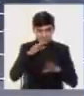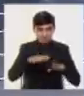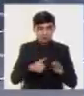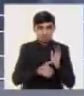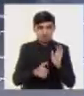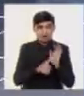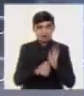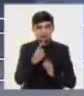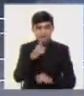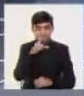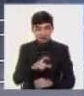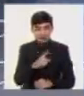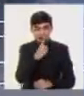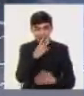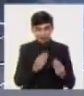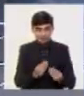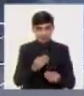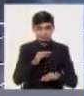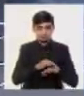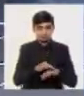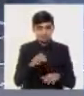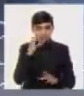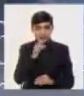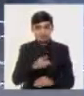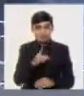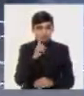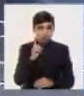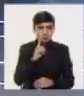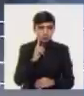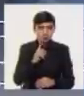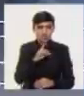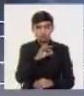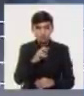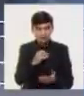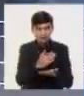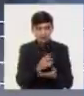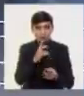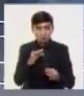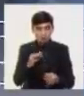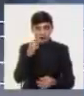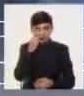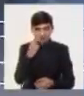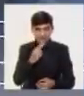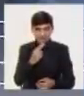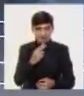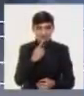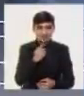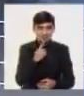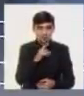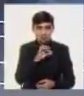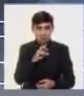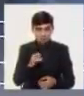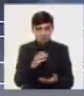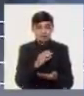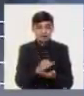661 человек за сутки. Республика по-прежнему находится в зеленой зоне, но Нур-Султан находится в красной